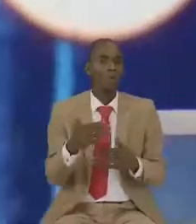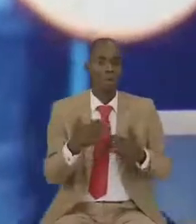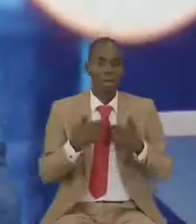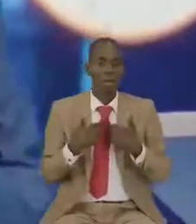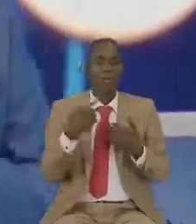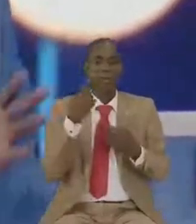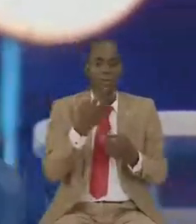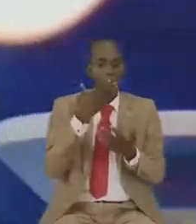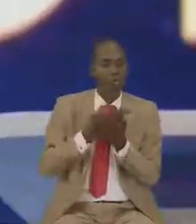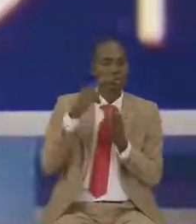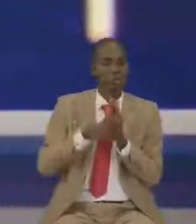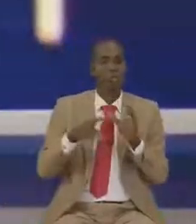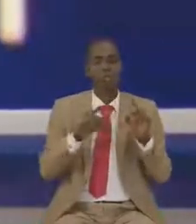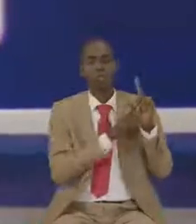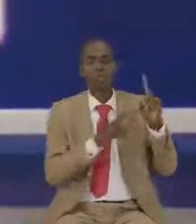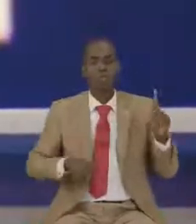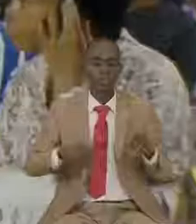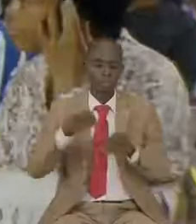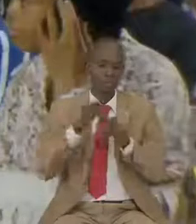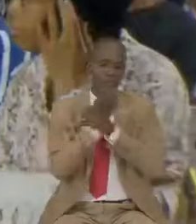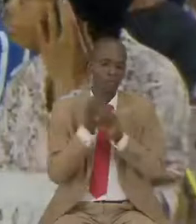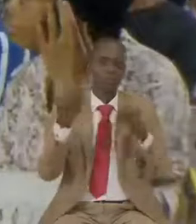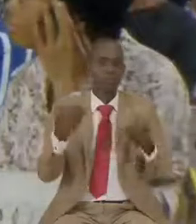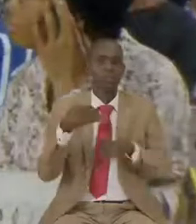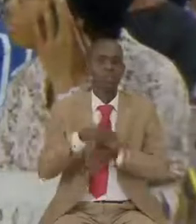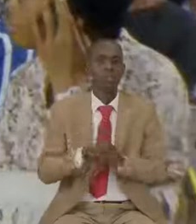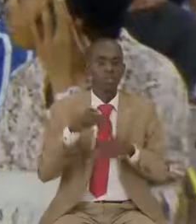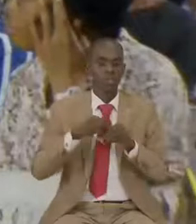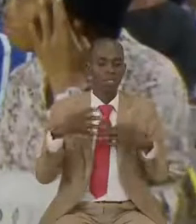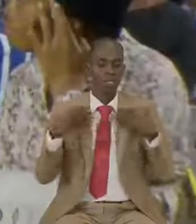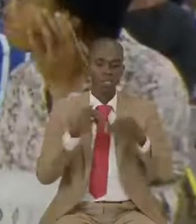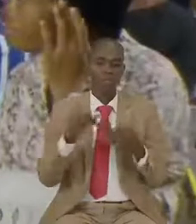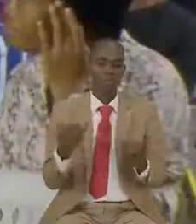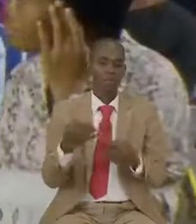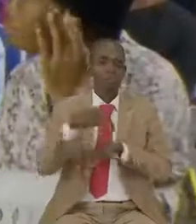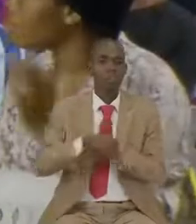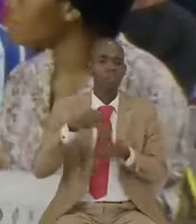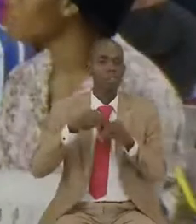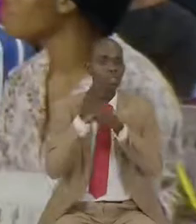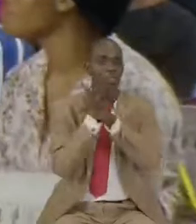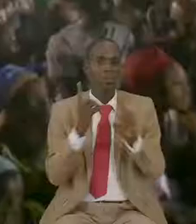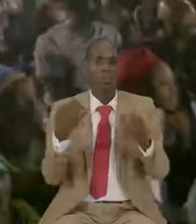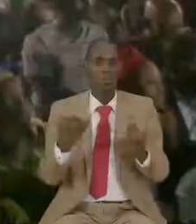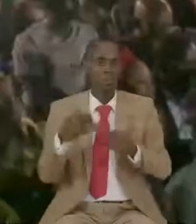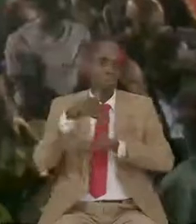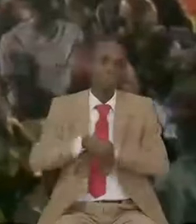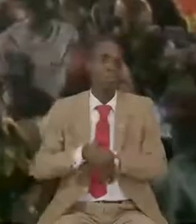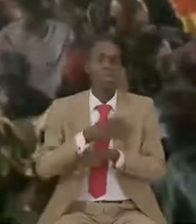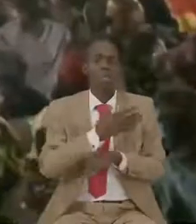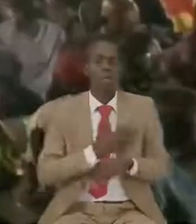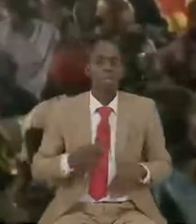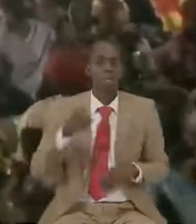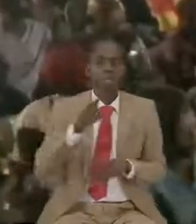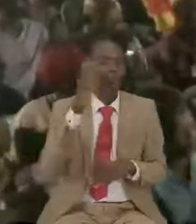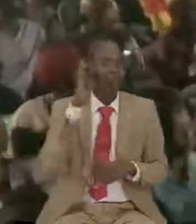refusé. Tu auras la bonté du Seigneur au salut ce soir, à la guérison ce soir.